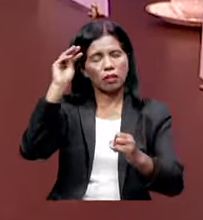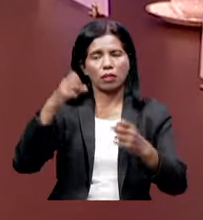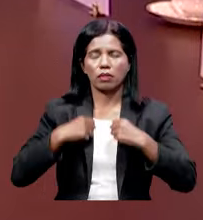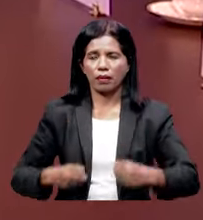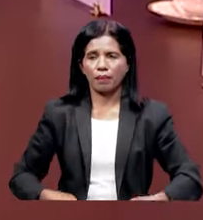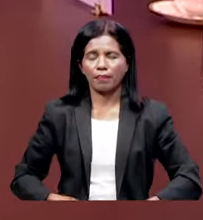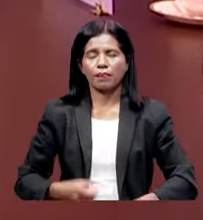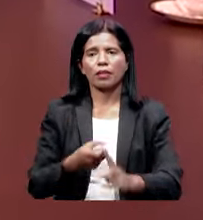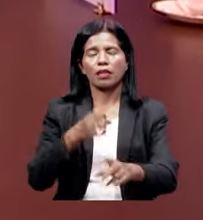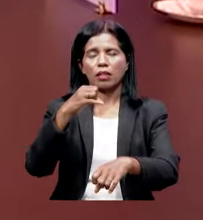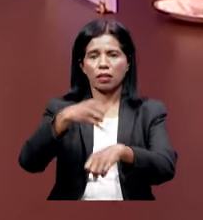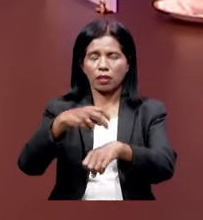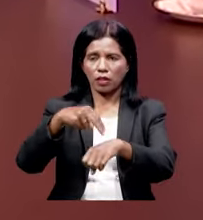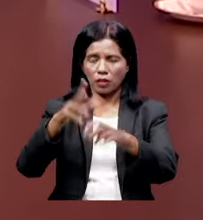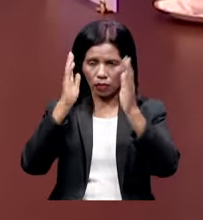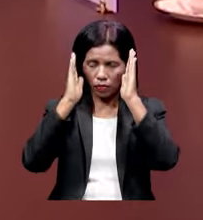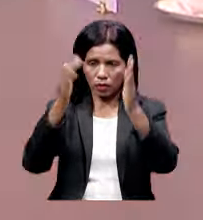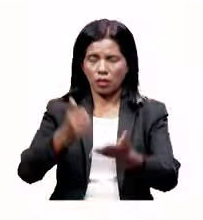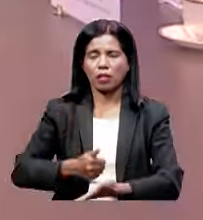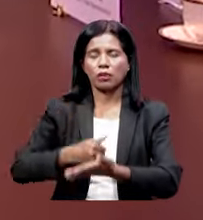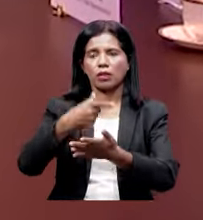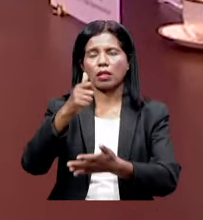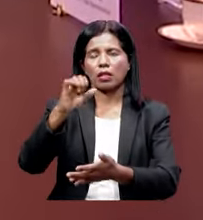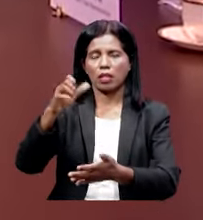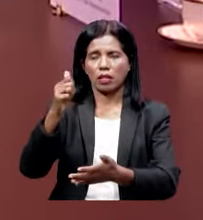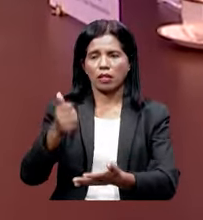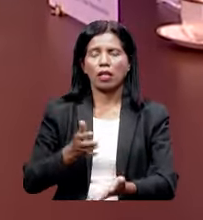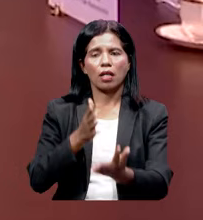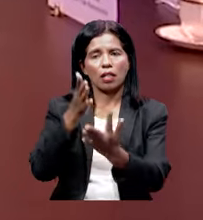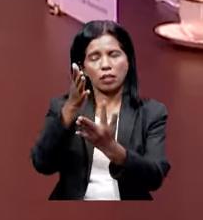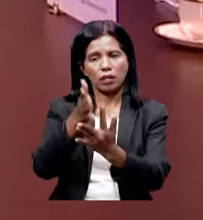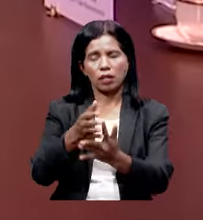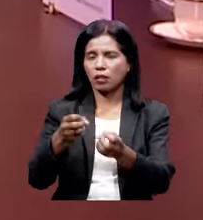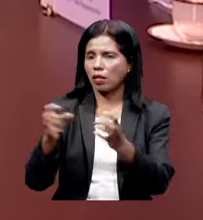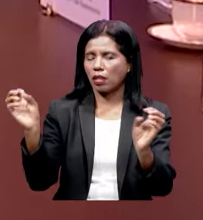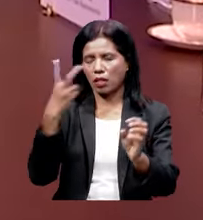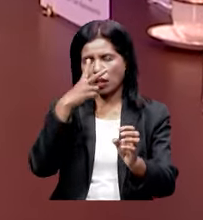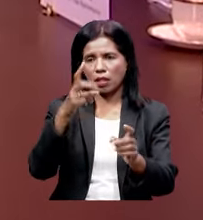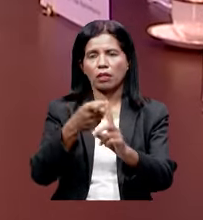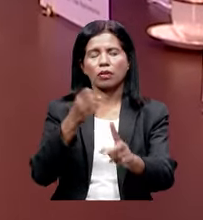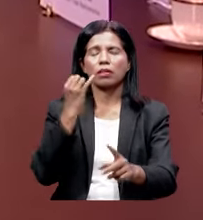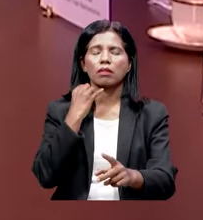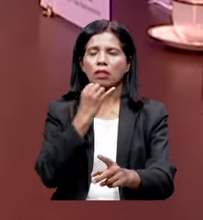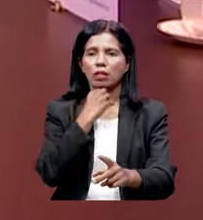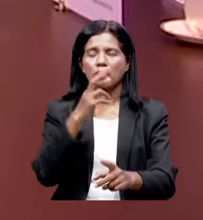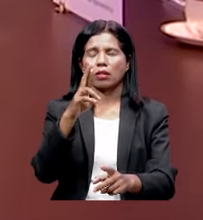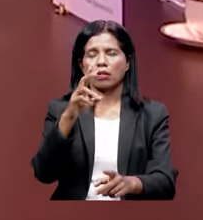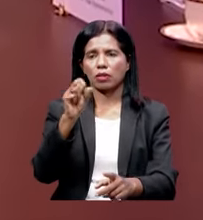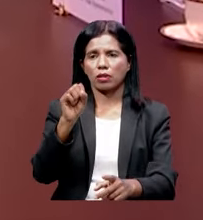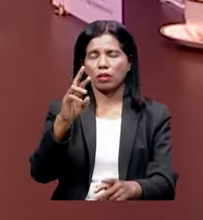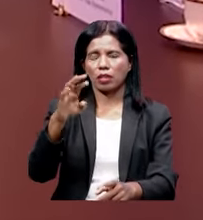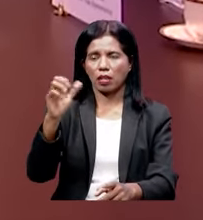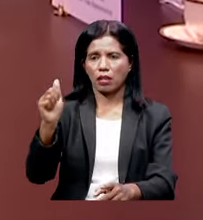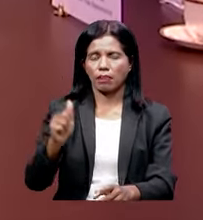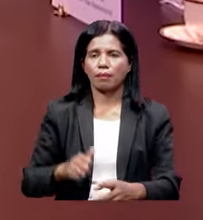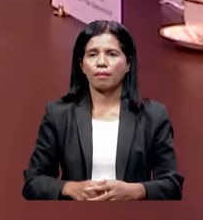Atenção internacional foca liu bazura Gaza, liu husi ponto acesso nebe la controlado husi Israel, nemak husi Rafa ba